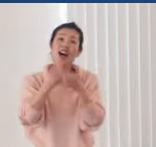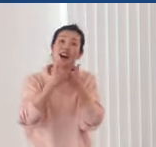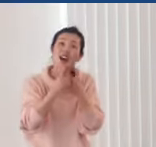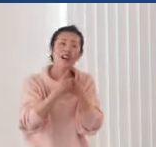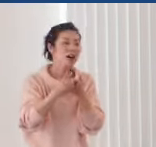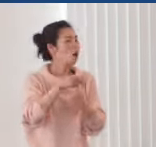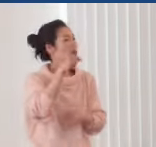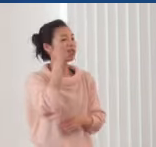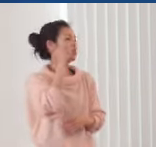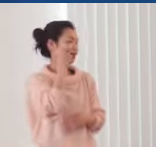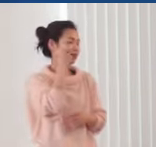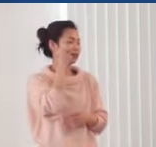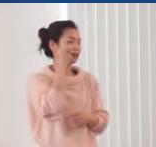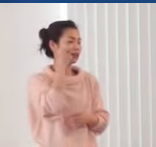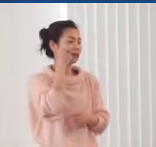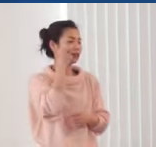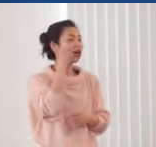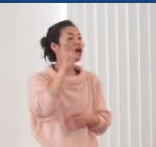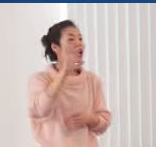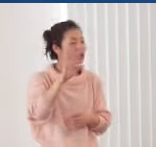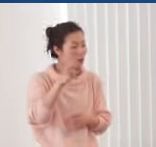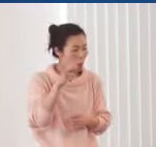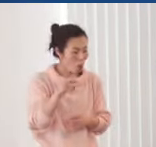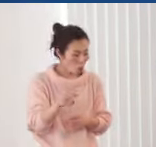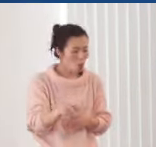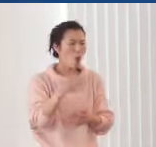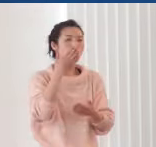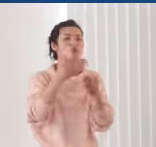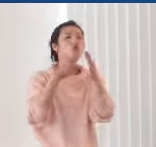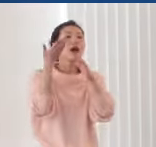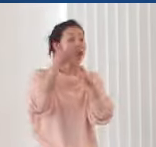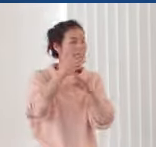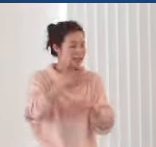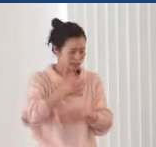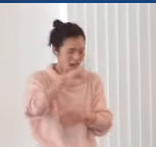たのだ、人は神を恐れなければならないと。